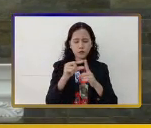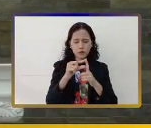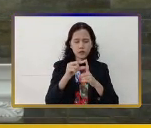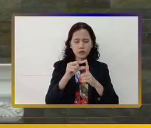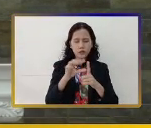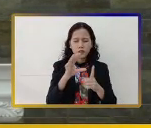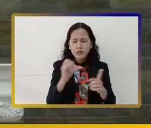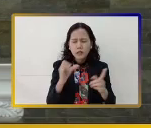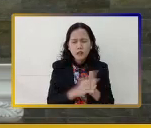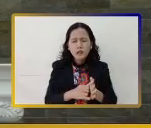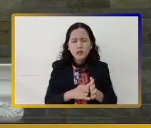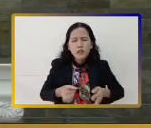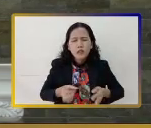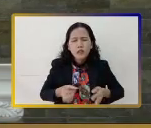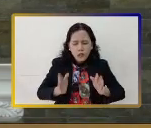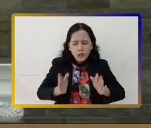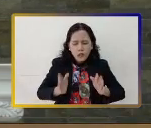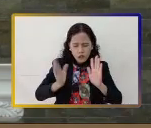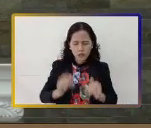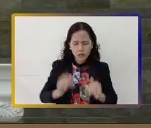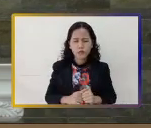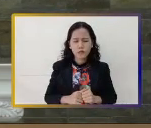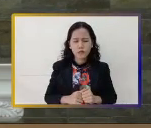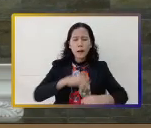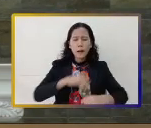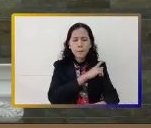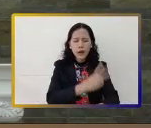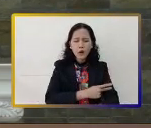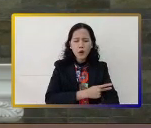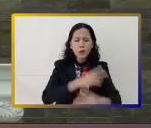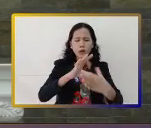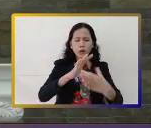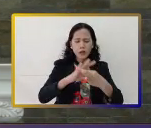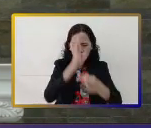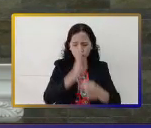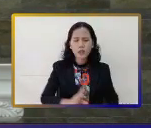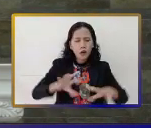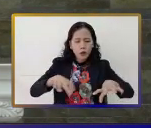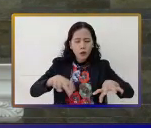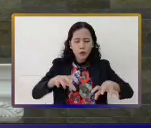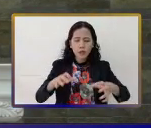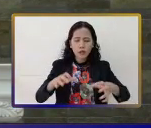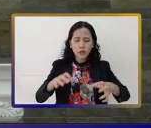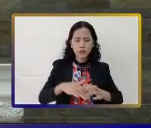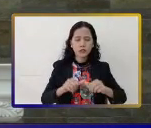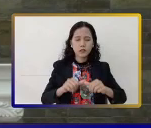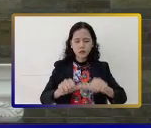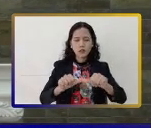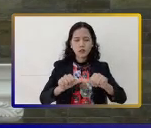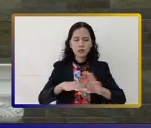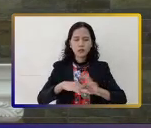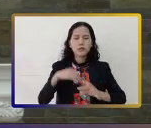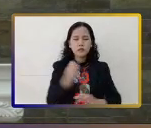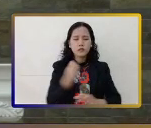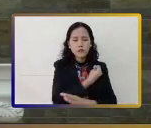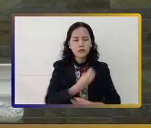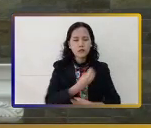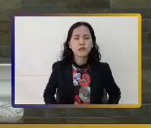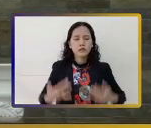Iha-allow po namin ang inyong kamay, ang inyong magagawa, Panginoon, ay magtrabaho at patuloy na magtrabaho sa buhay po namin